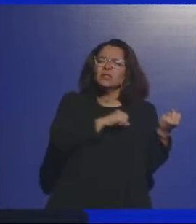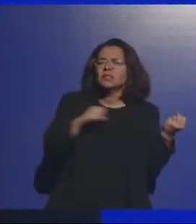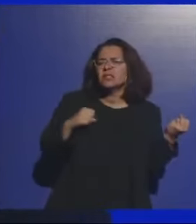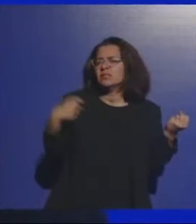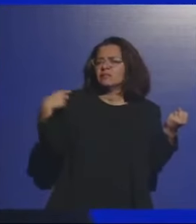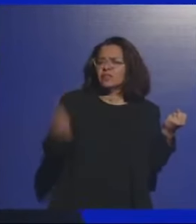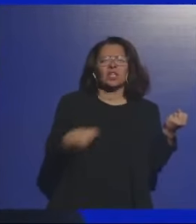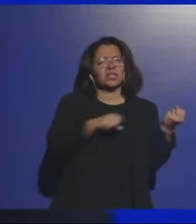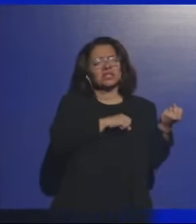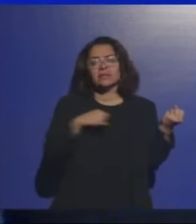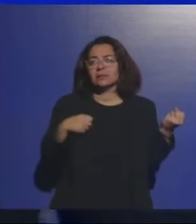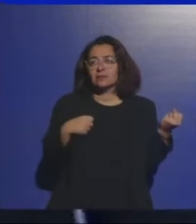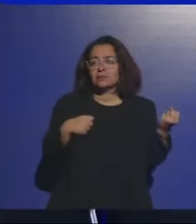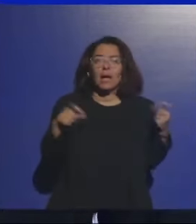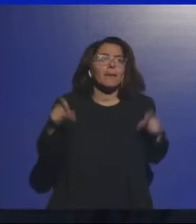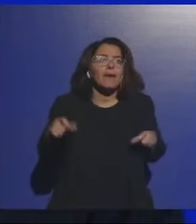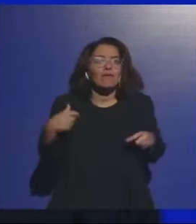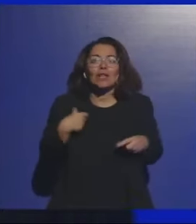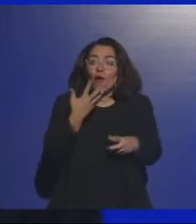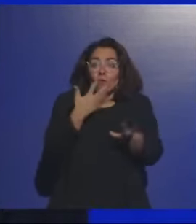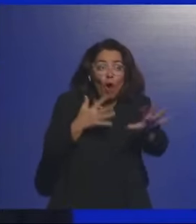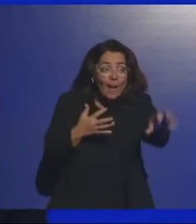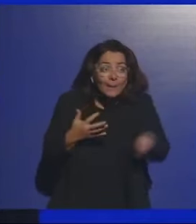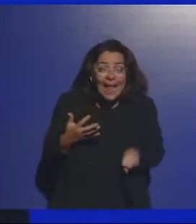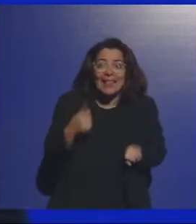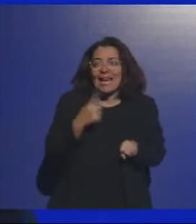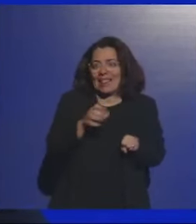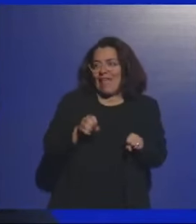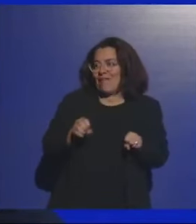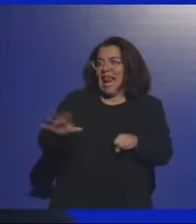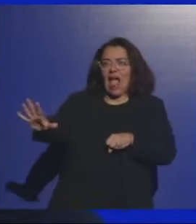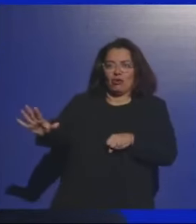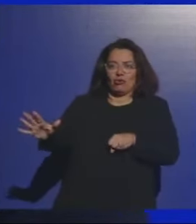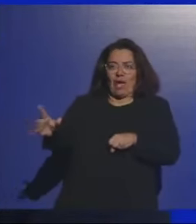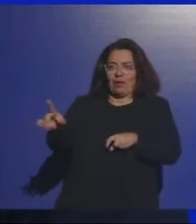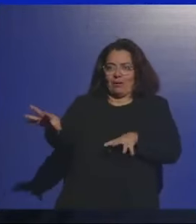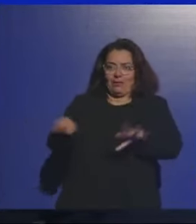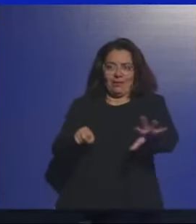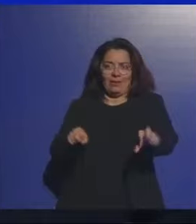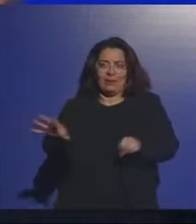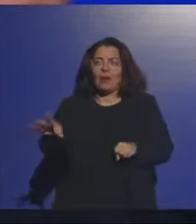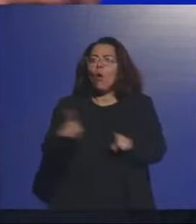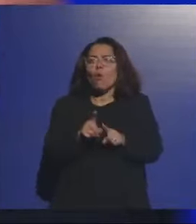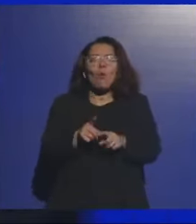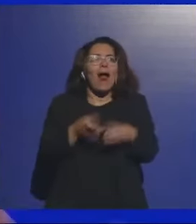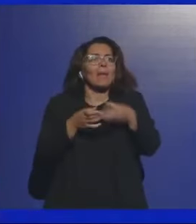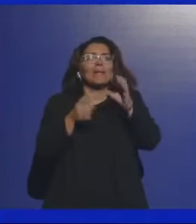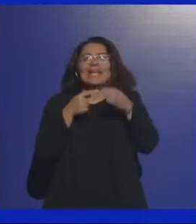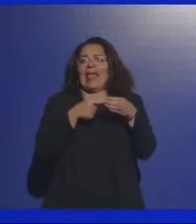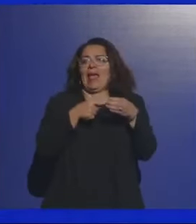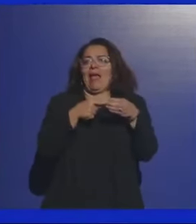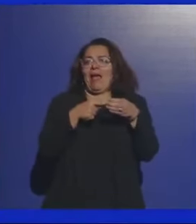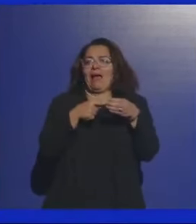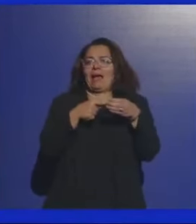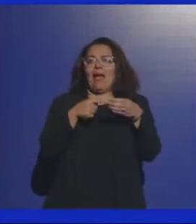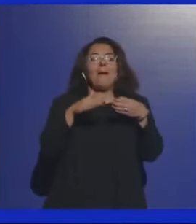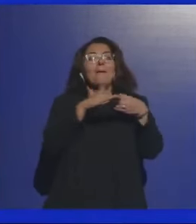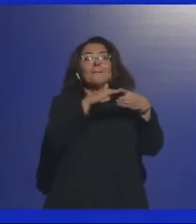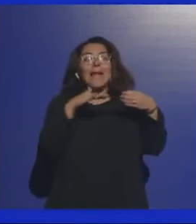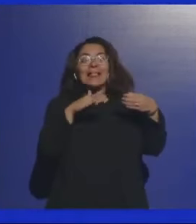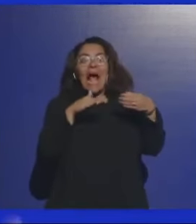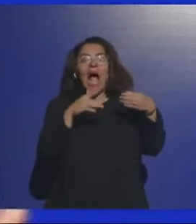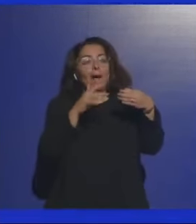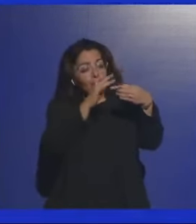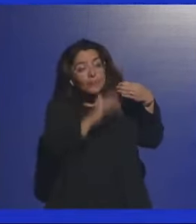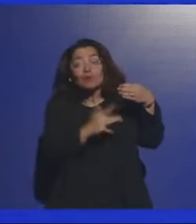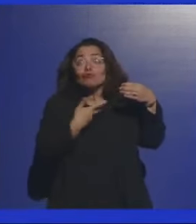c'è sempre qualcosa così deve rinunciare per poter avere qualcos'altro no E questa è la logica del bicchiere mezzo pieno e mezzo vuoto Godetevi il bicchiere mezzo pieno